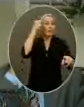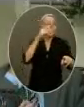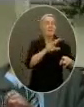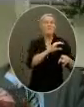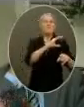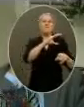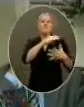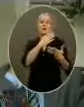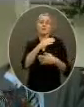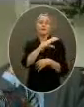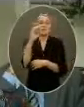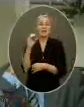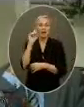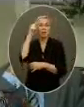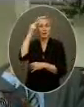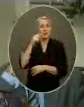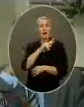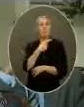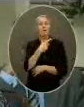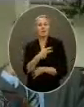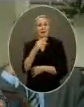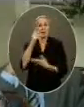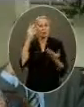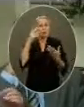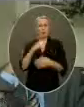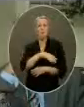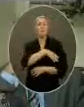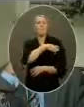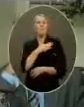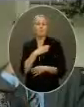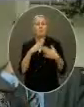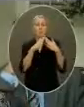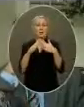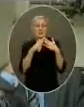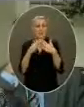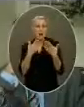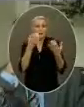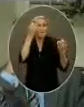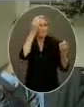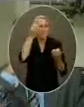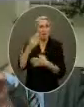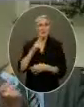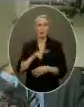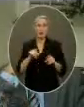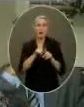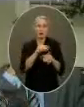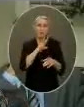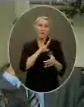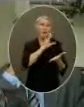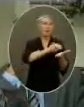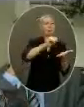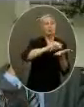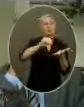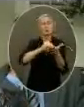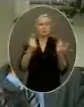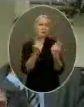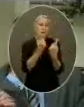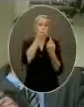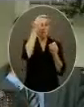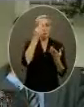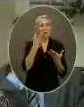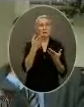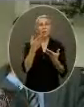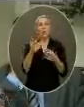fédéral, provincial ou municipal, pour qu'ils aient cette information. Et, en conclusion, je vais